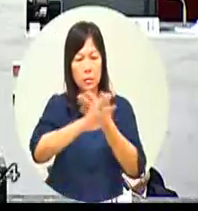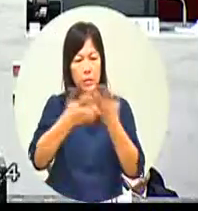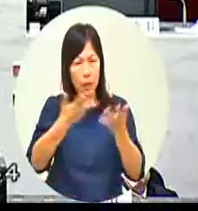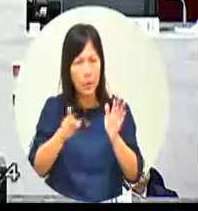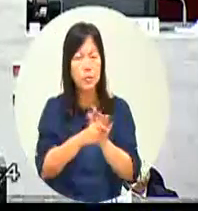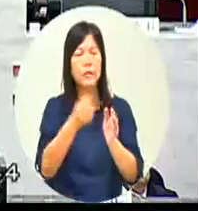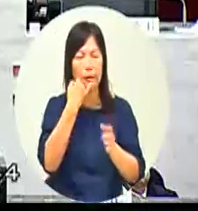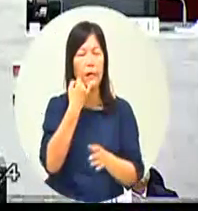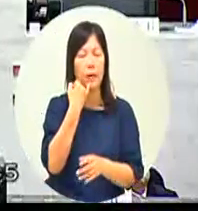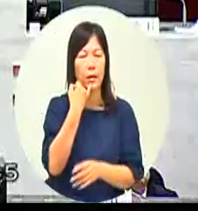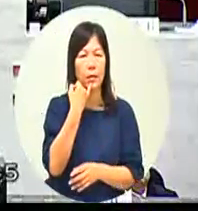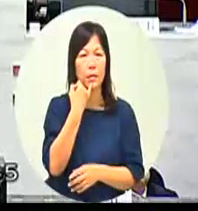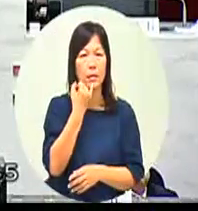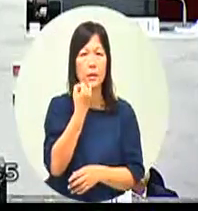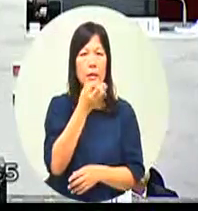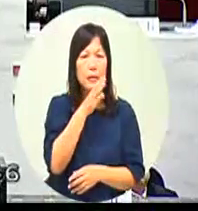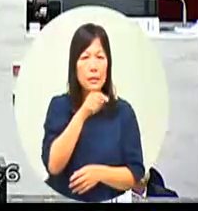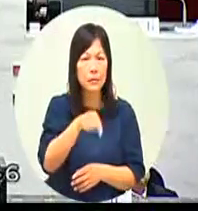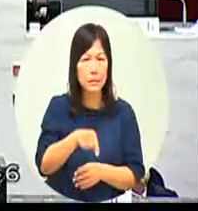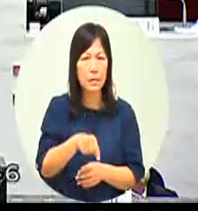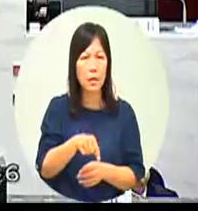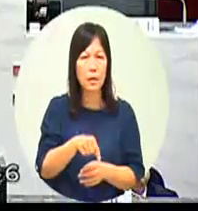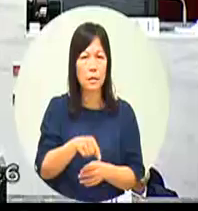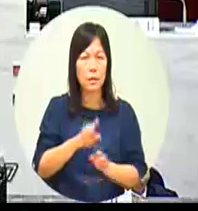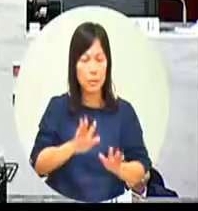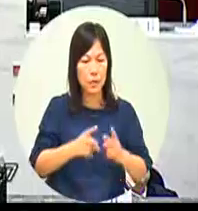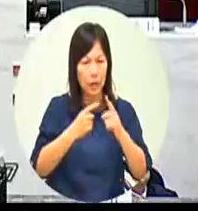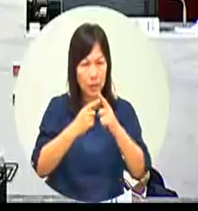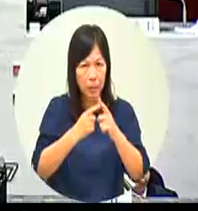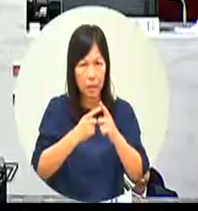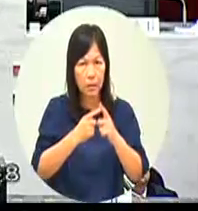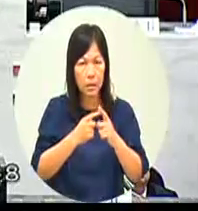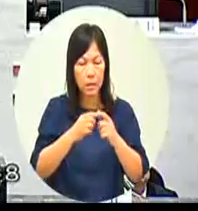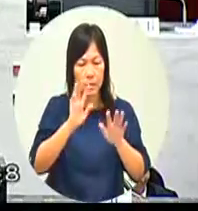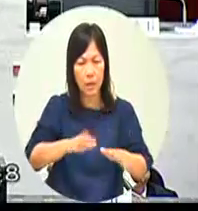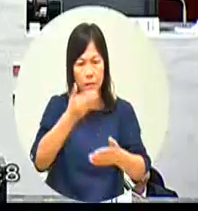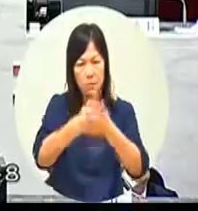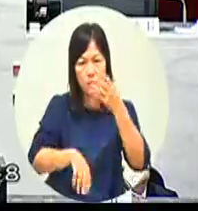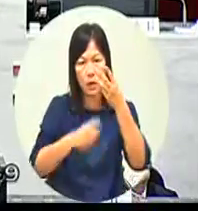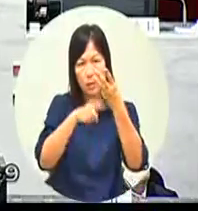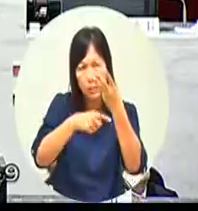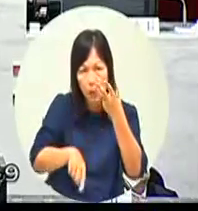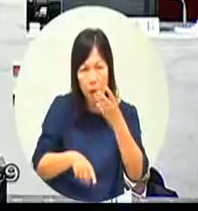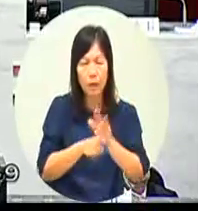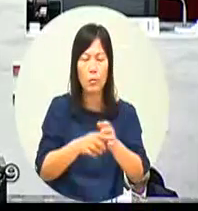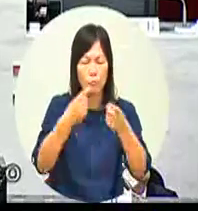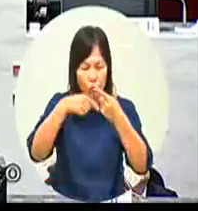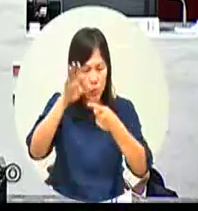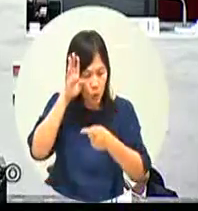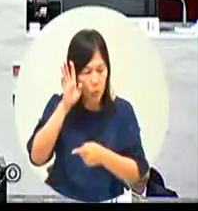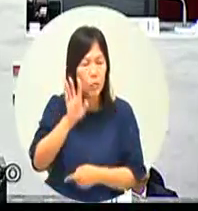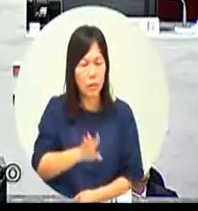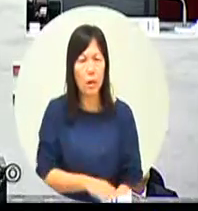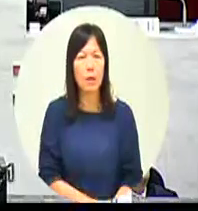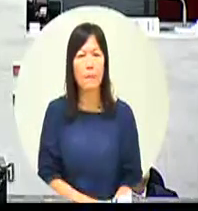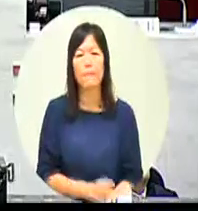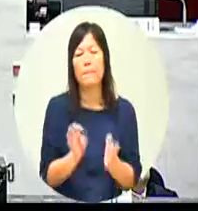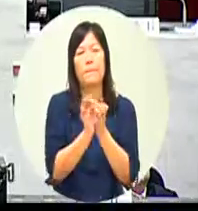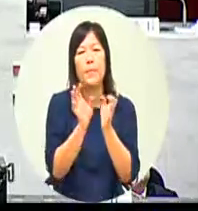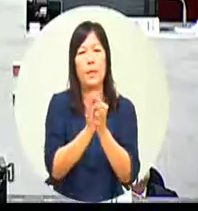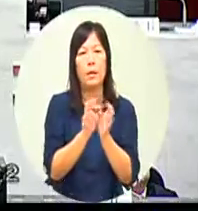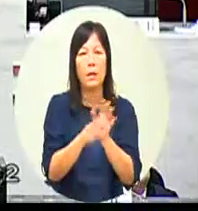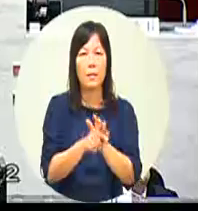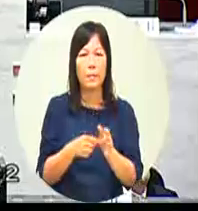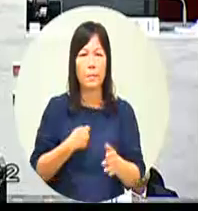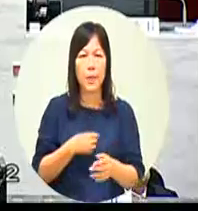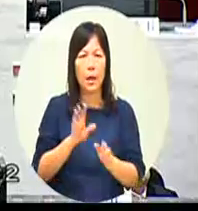也可以，但是毕竟现场的议员也只有3个人，实在很不好意思。 没关系，因为议长没